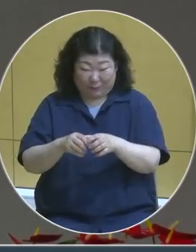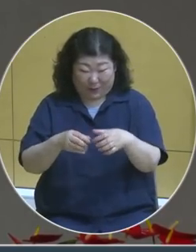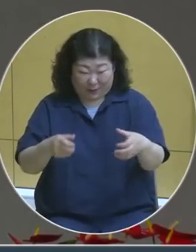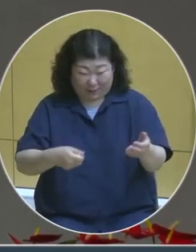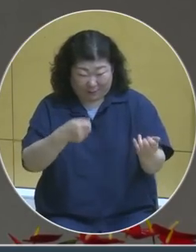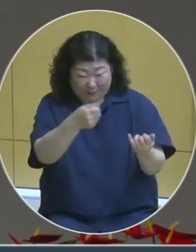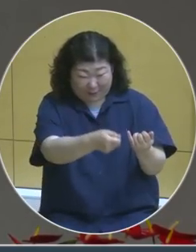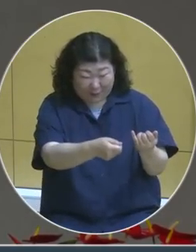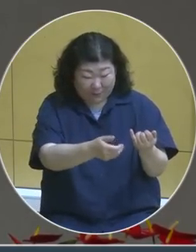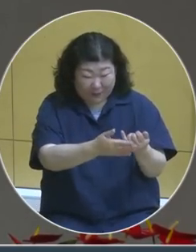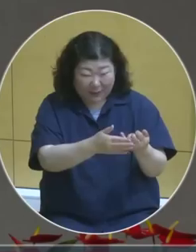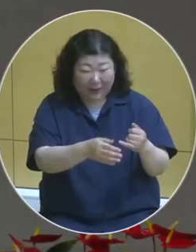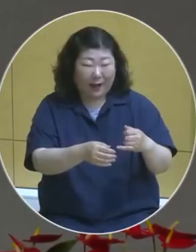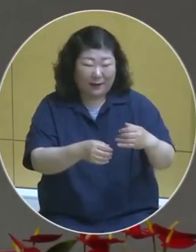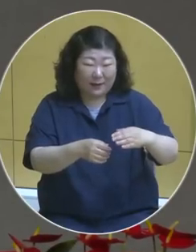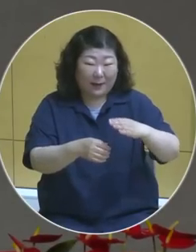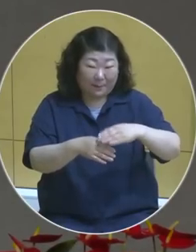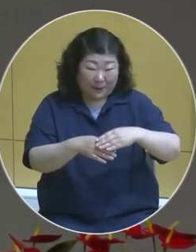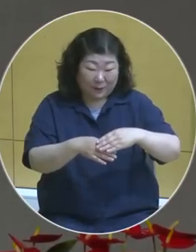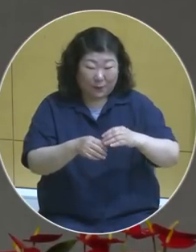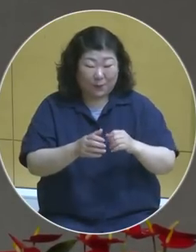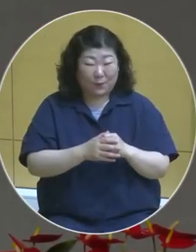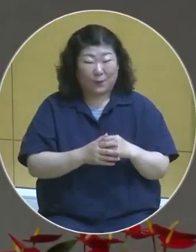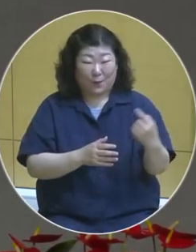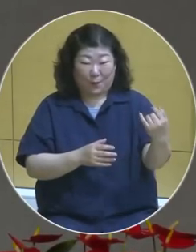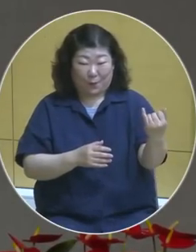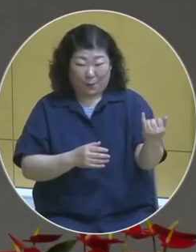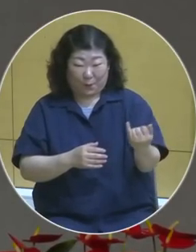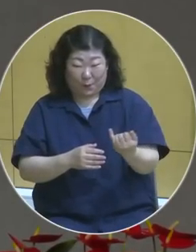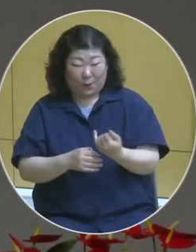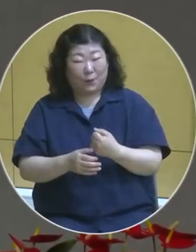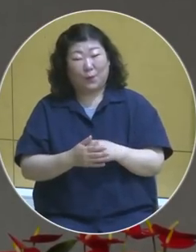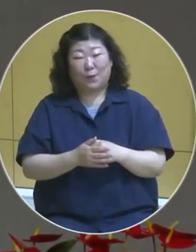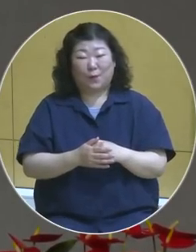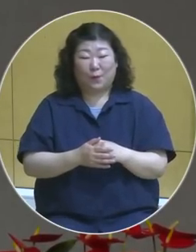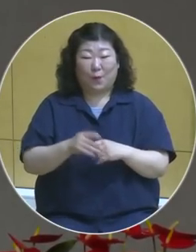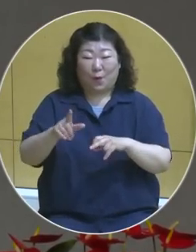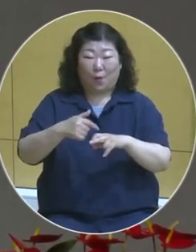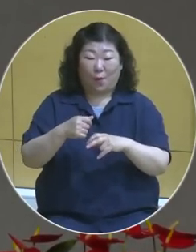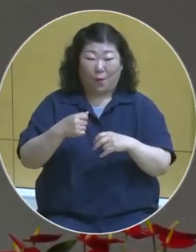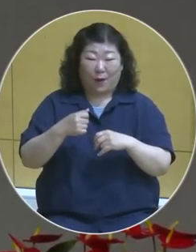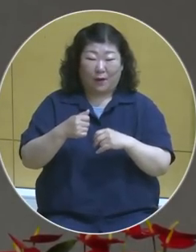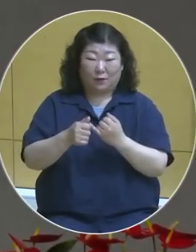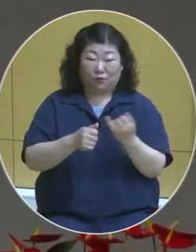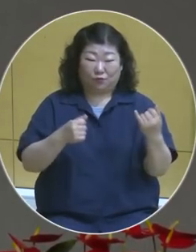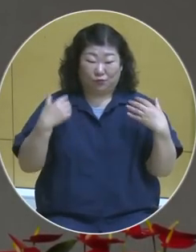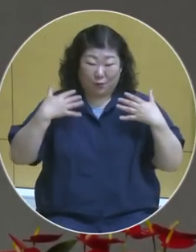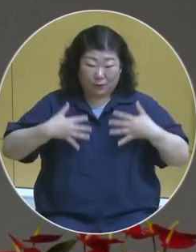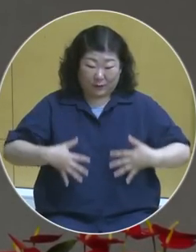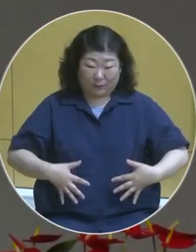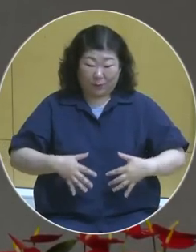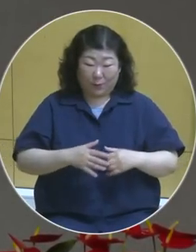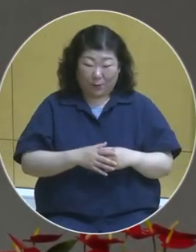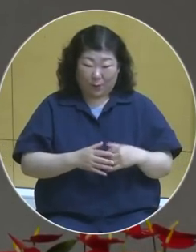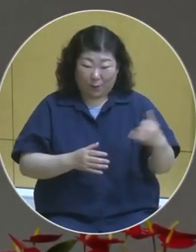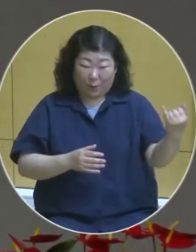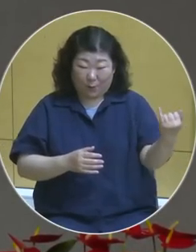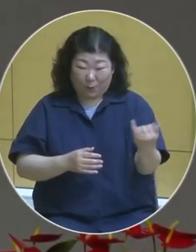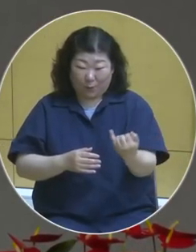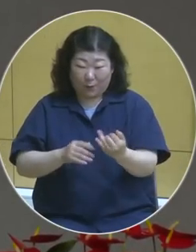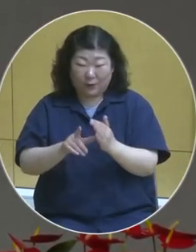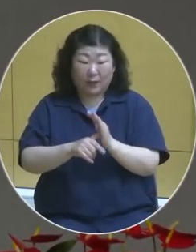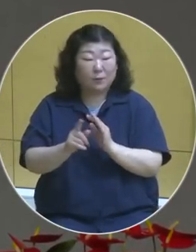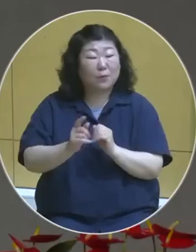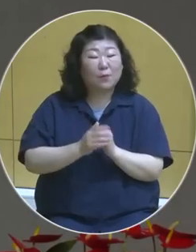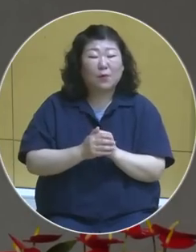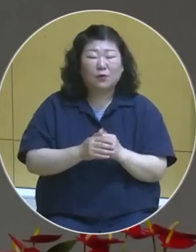만진지라. 그가 왕후 옷을 입고 왕에게 임의로 나타났을 때 그에게는 사실 죽음을 각오하고 나타난